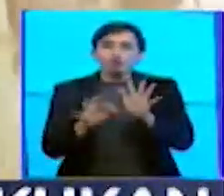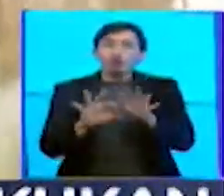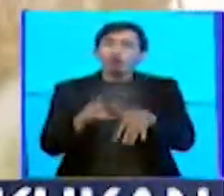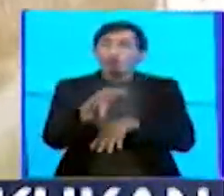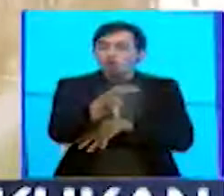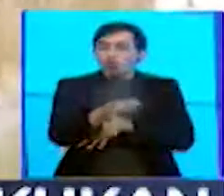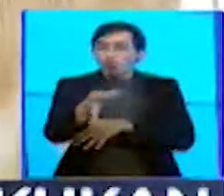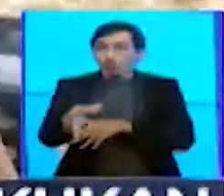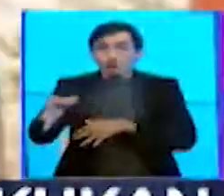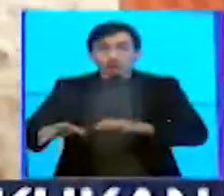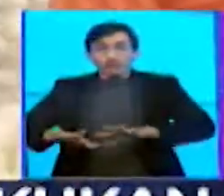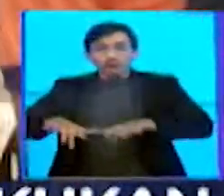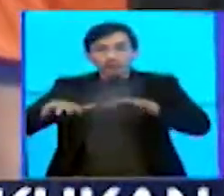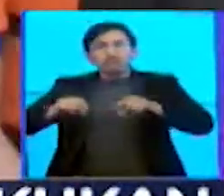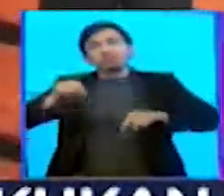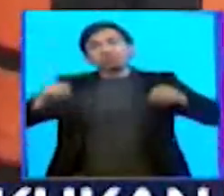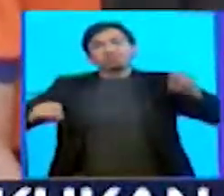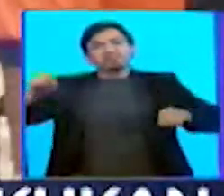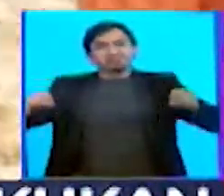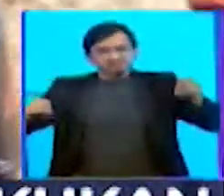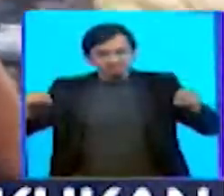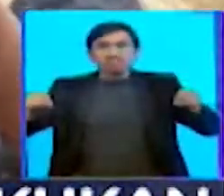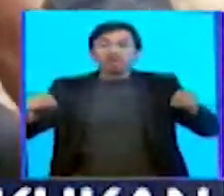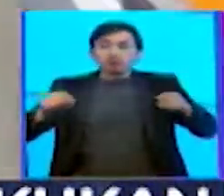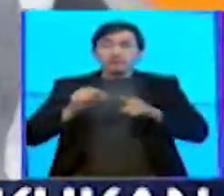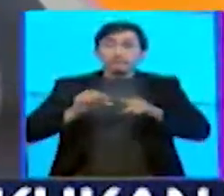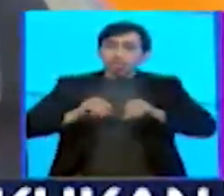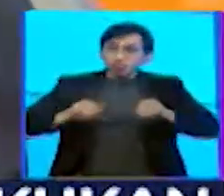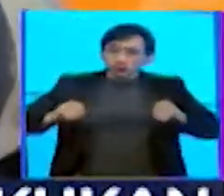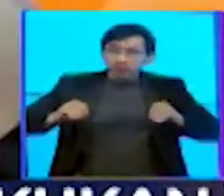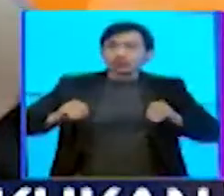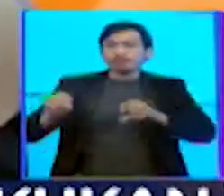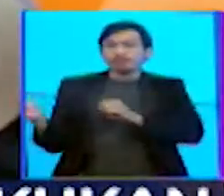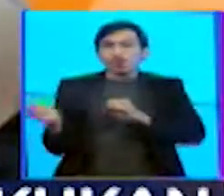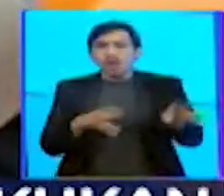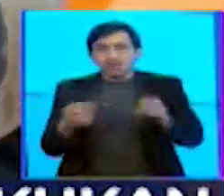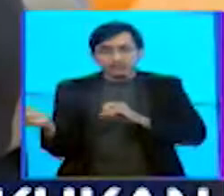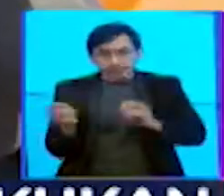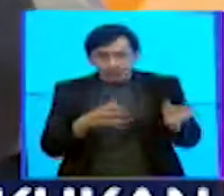ketinggian bervariasi. Saat ini petugas terus mengevakuasi warga yang terjebak banjir.